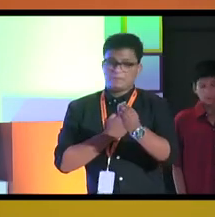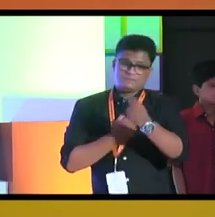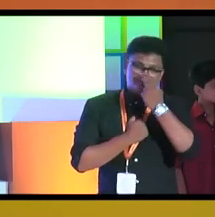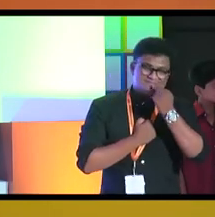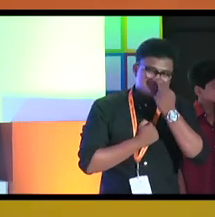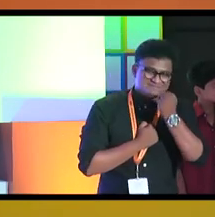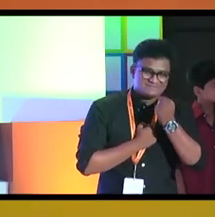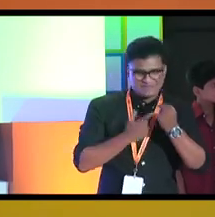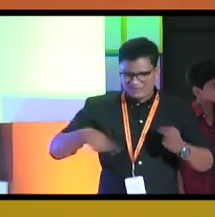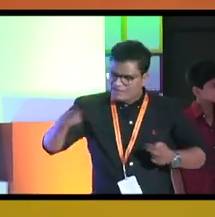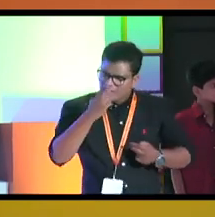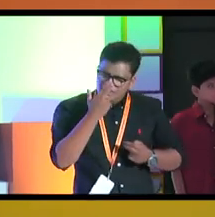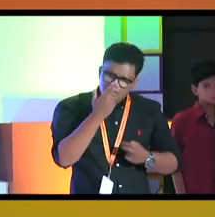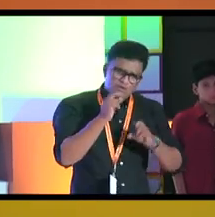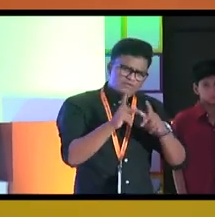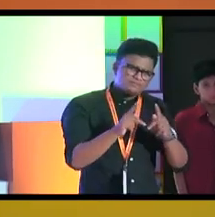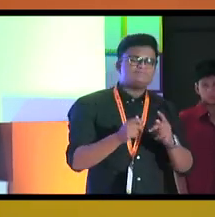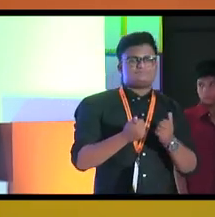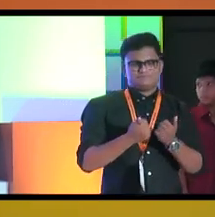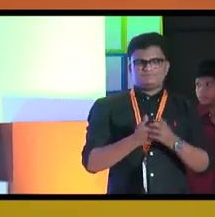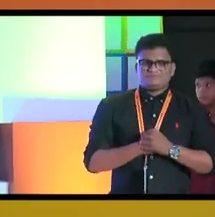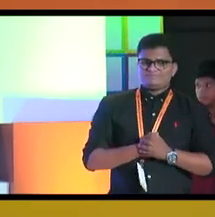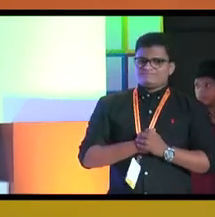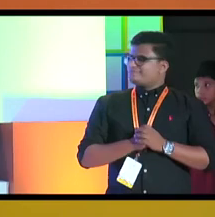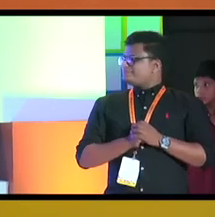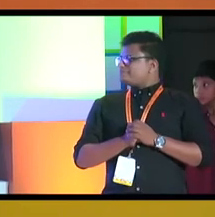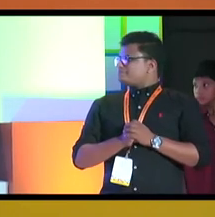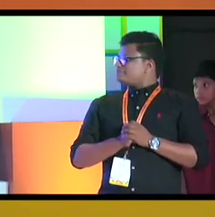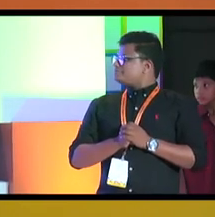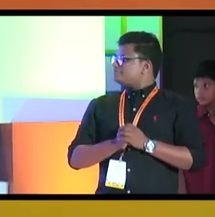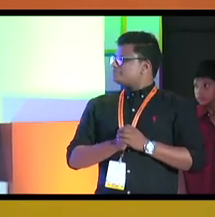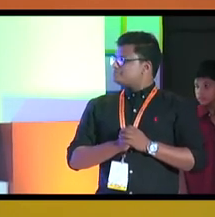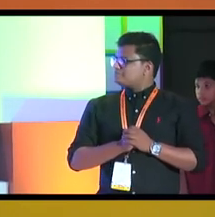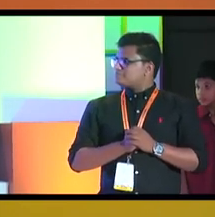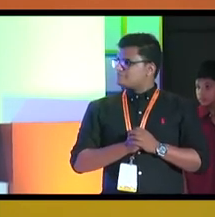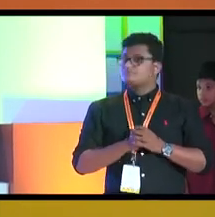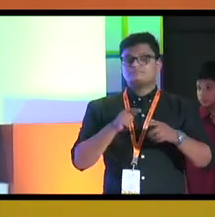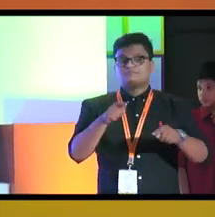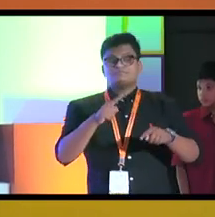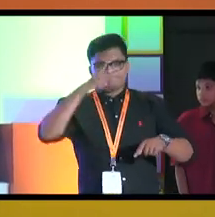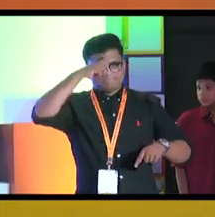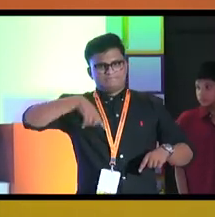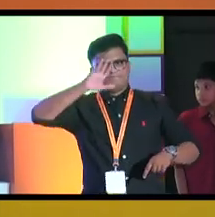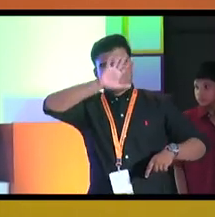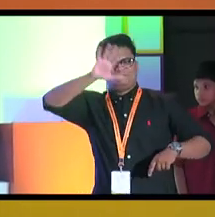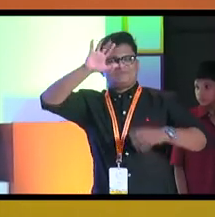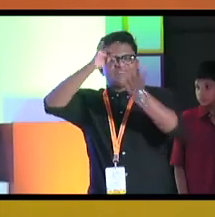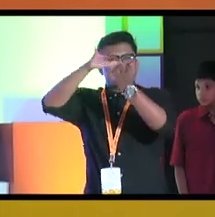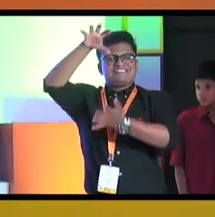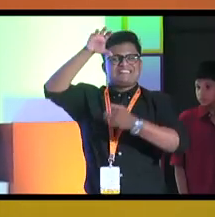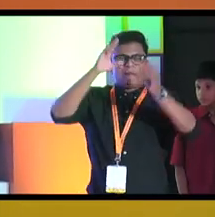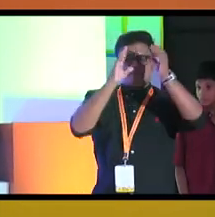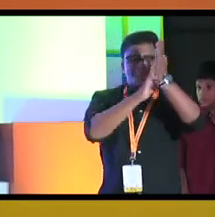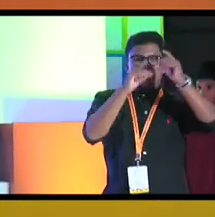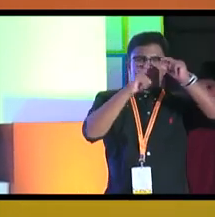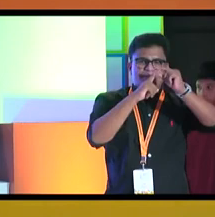we all are comfortable with that? Okay, thank you. Hindi Bhashi Pradesh hai Madhya Pradesh. Aur Hindi